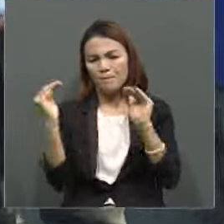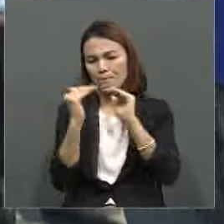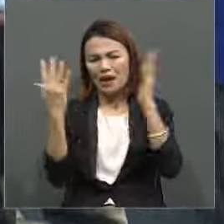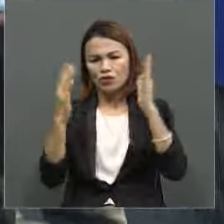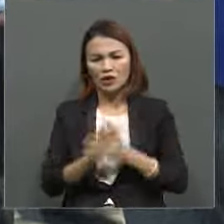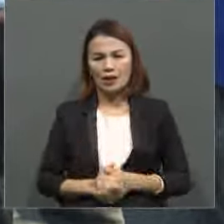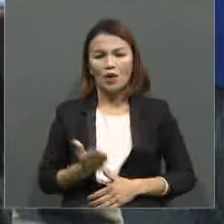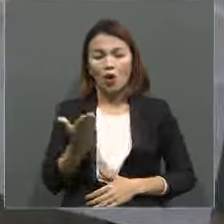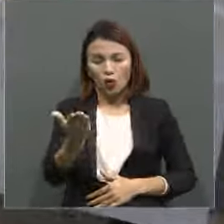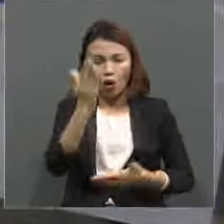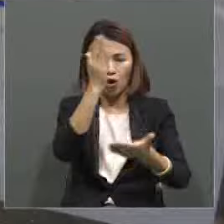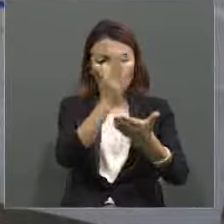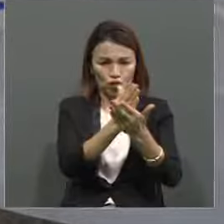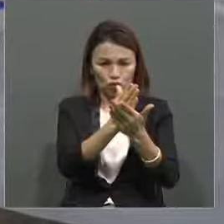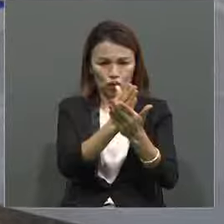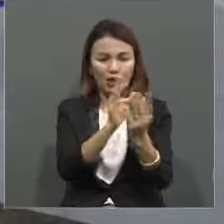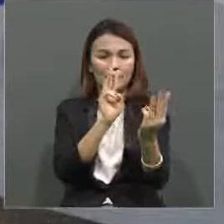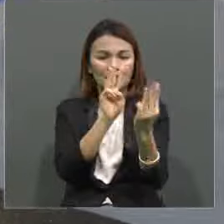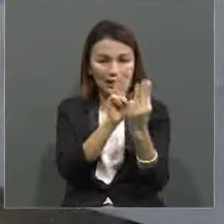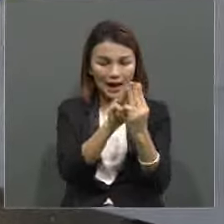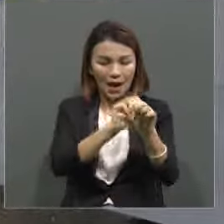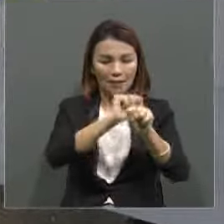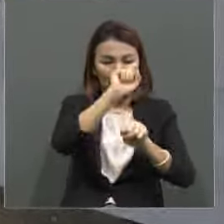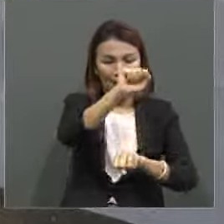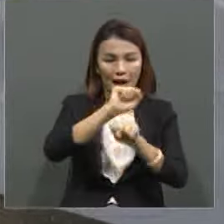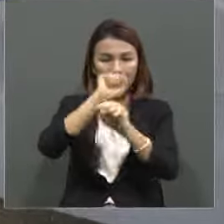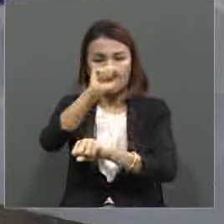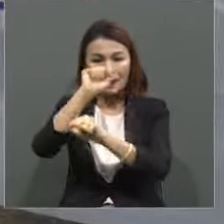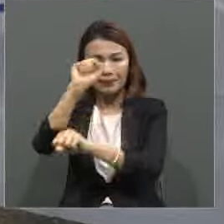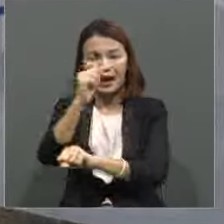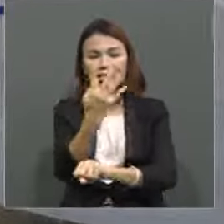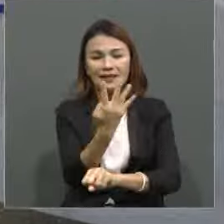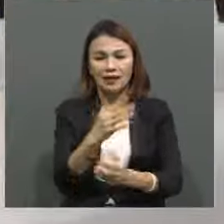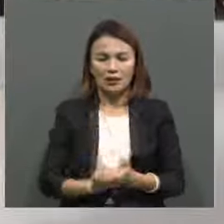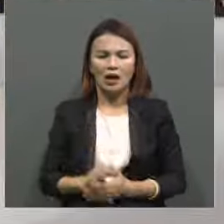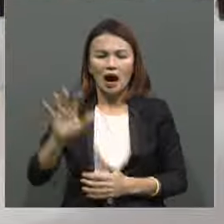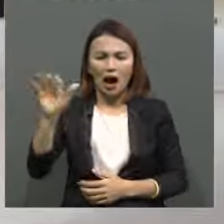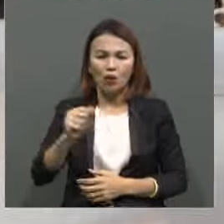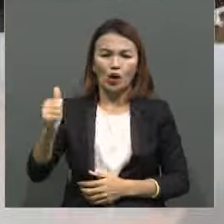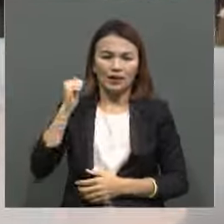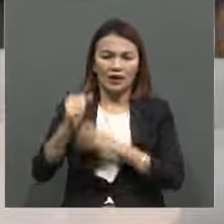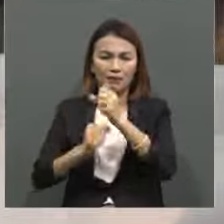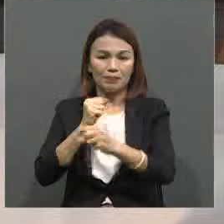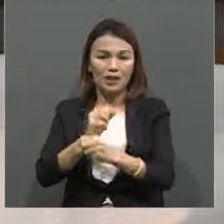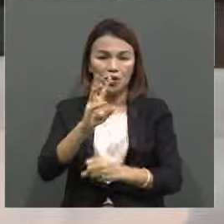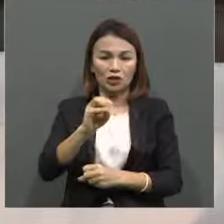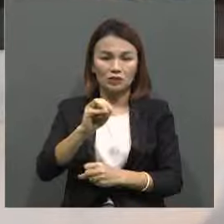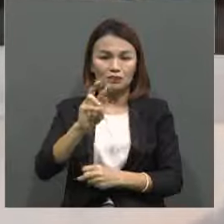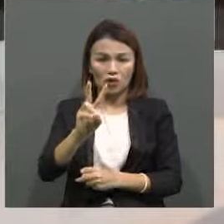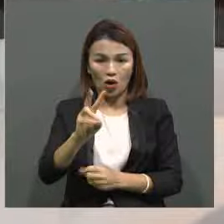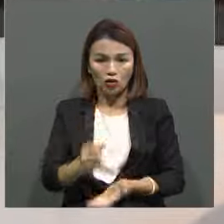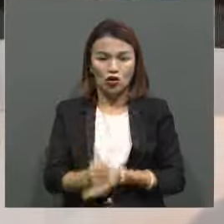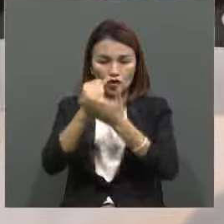าปี2567ที่มีประกาศ4อันเนี้ยแล้วกลับไปใช้เนื้อหาของสัญญาเก่าปี2562เพื่อเป็นการบรรเทา